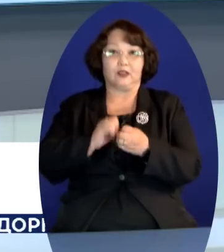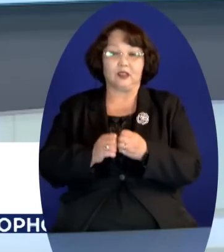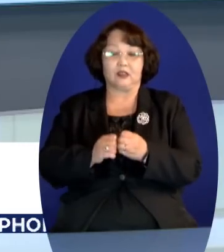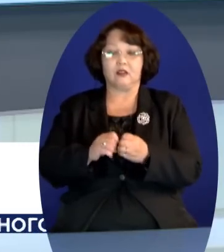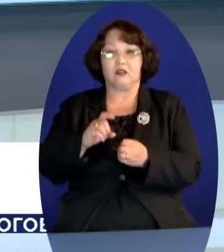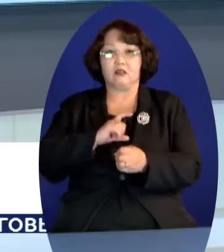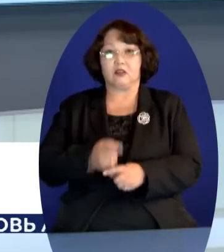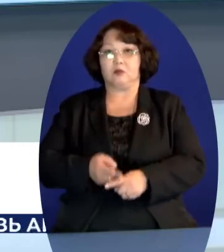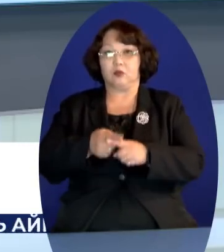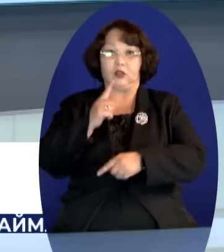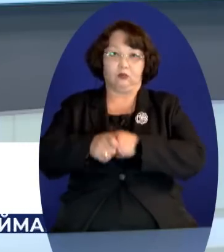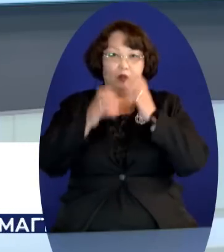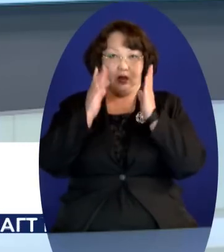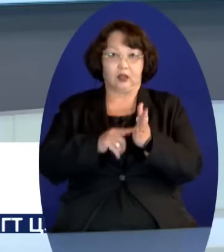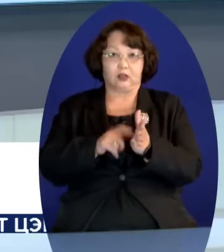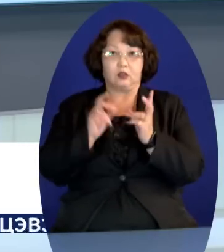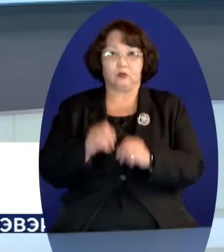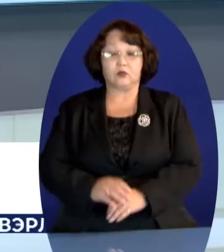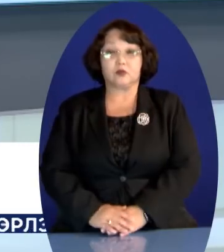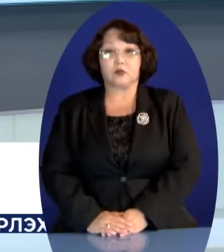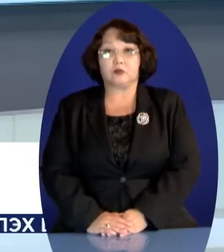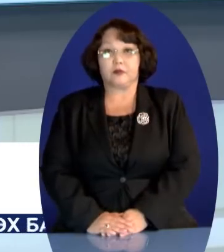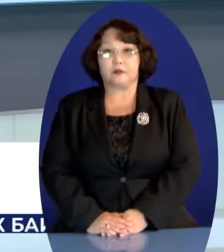нэмэгдүүлэх чиглэлд анхаарах шаардлагатай болсон байна.